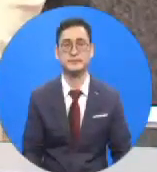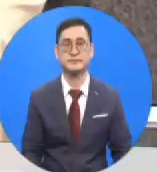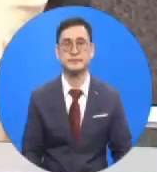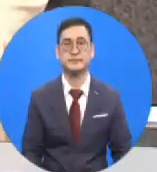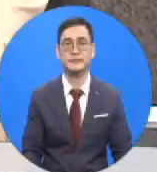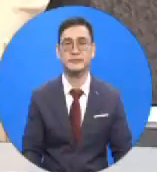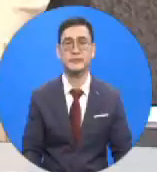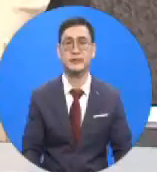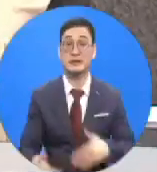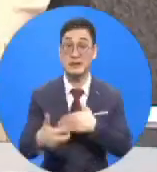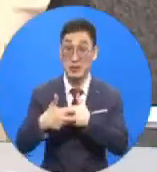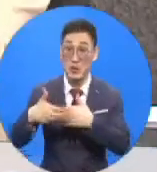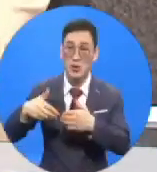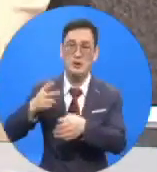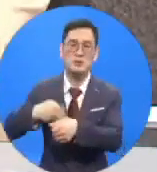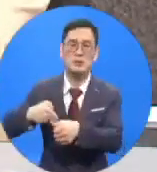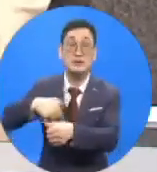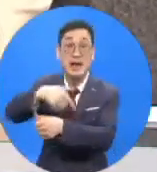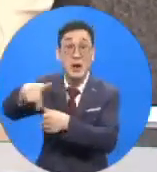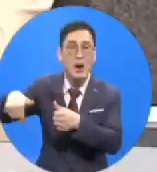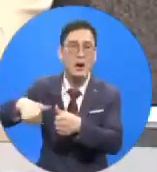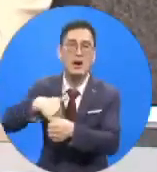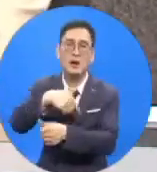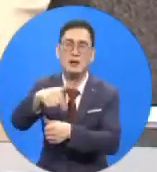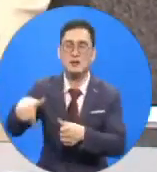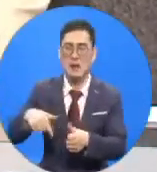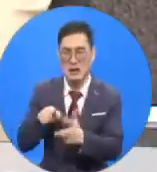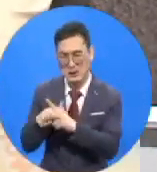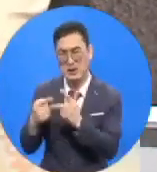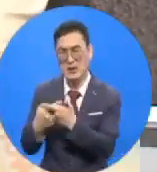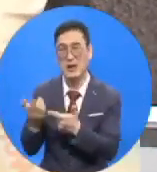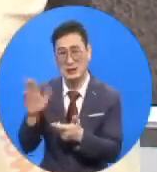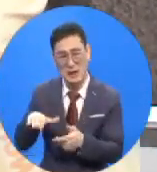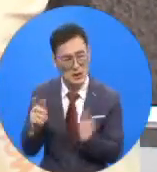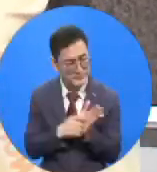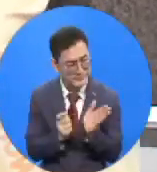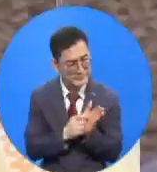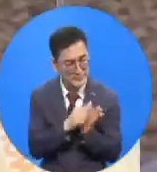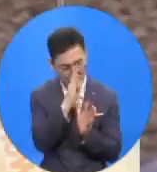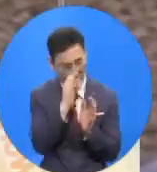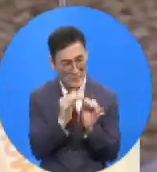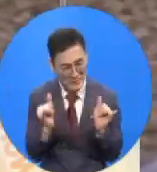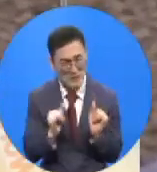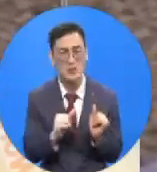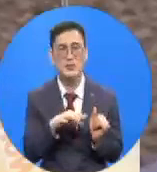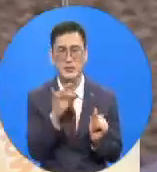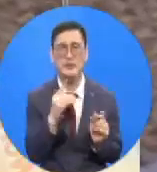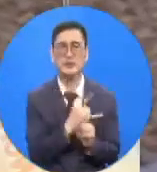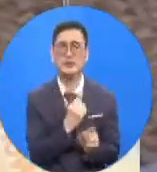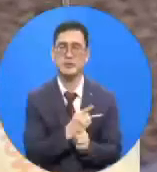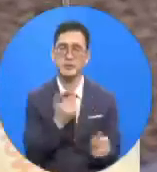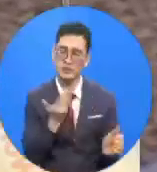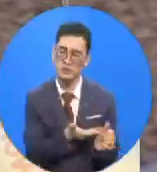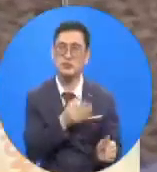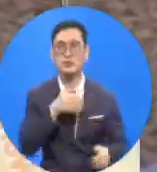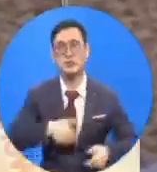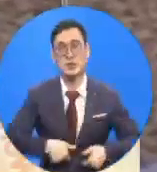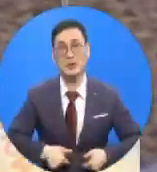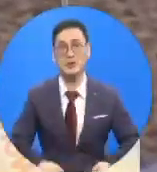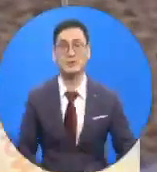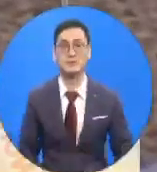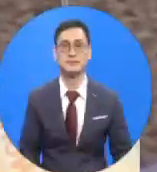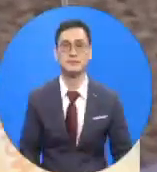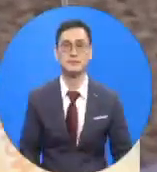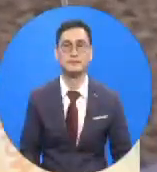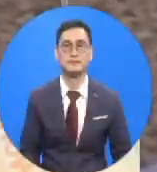절박한 사자 올라 이해할 수 있는데 이런 일은 나아지지 않을까요 그러니깐 지금 의사분들이 이제 이런 그러나 이 국면에서